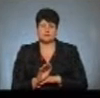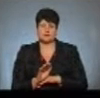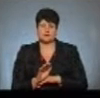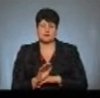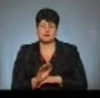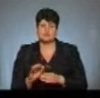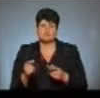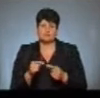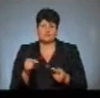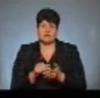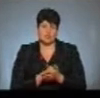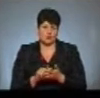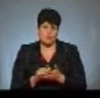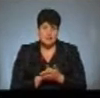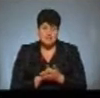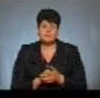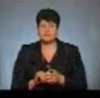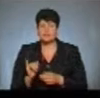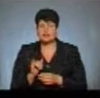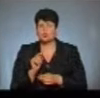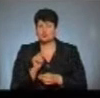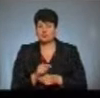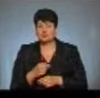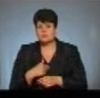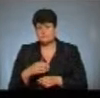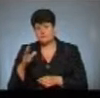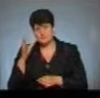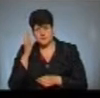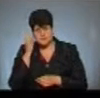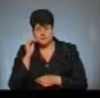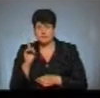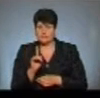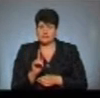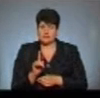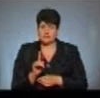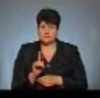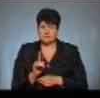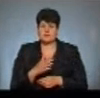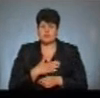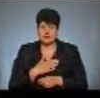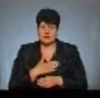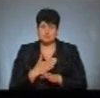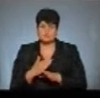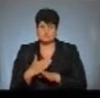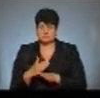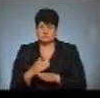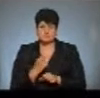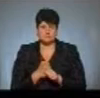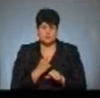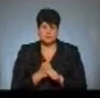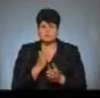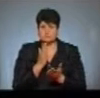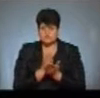відповідних документів. Тому я вважаю, що Наша частка роботи